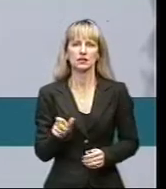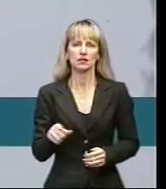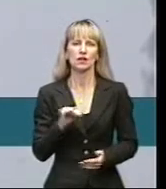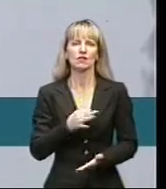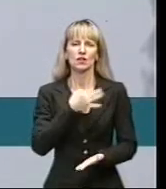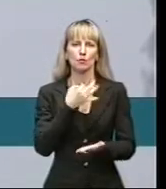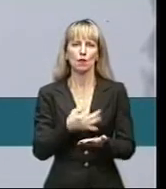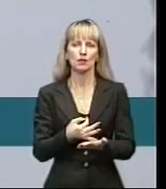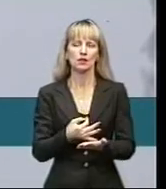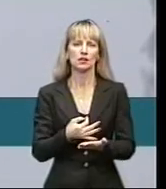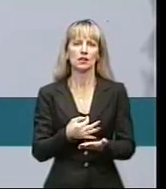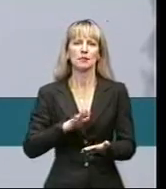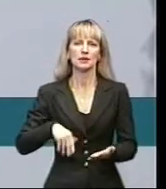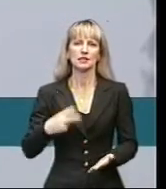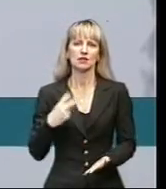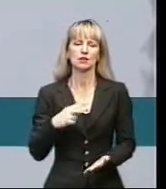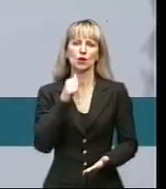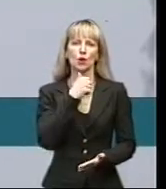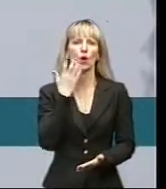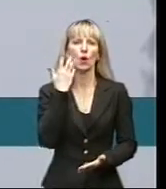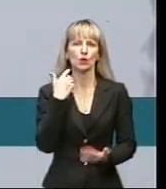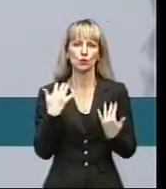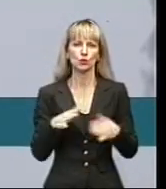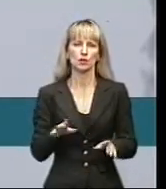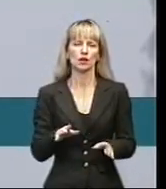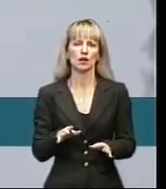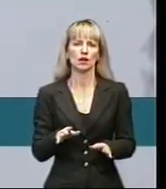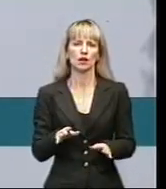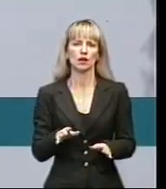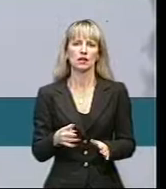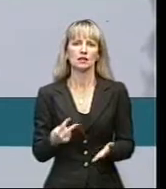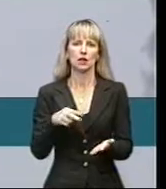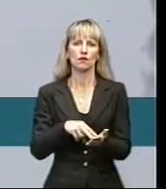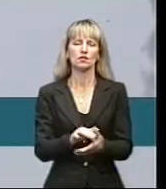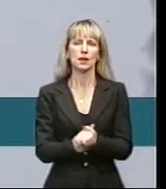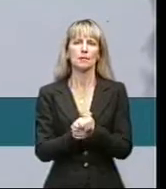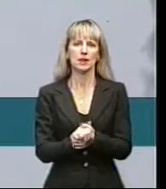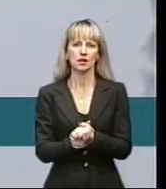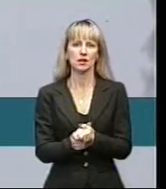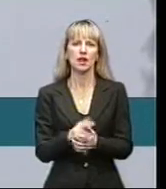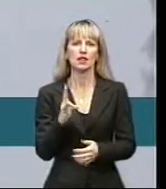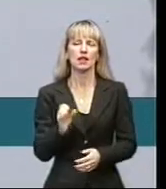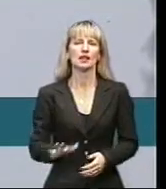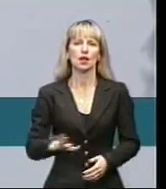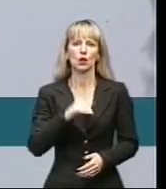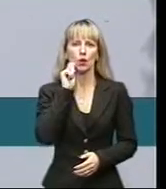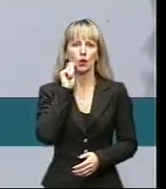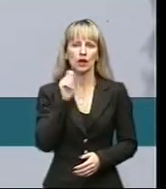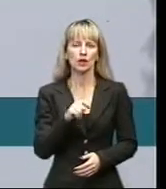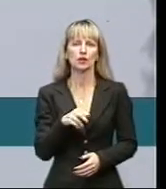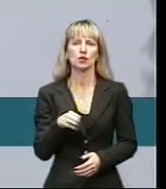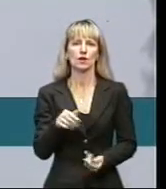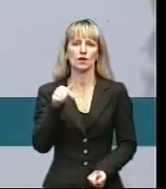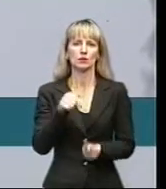відповідно і після 20-го року, коли вже відносно установився мир на території України, то